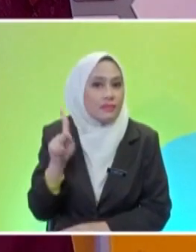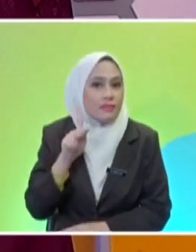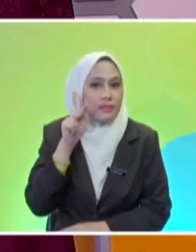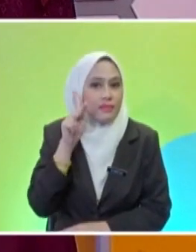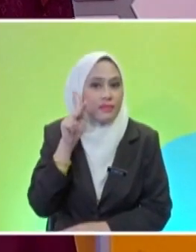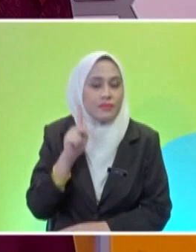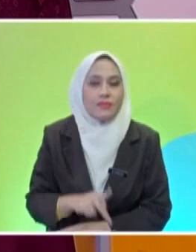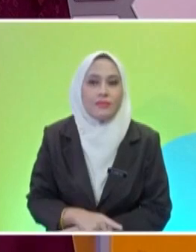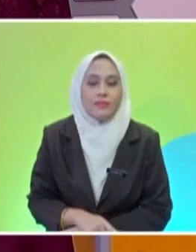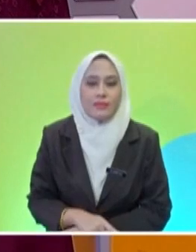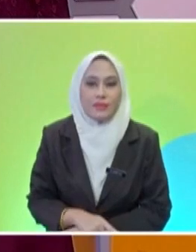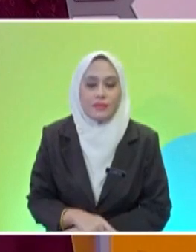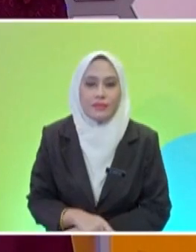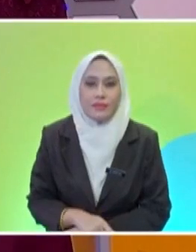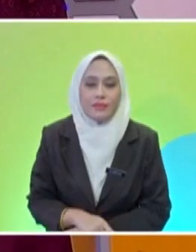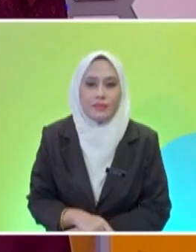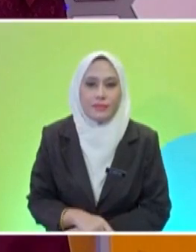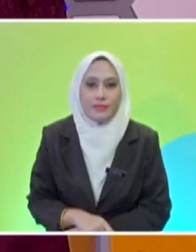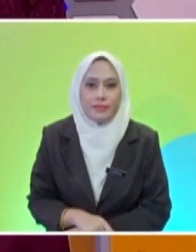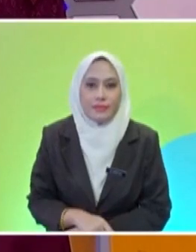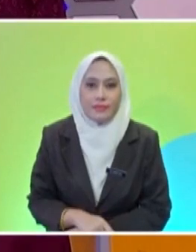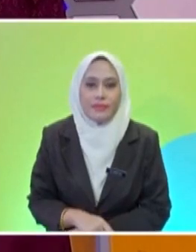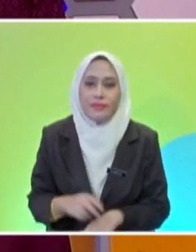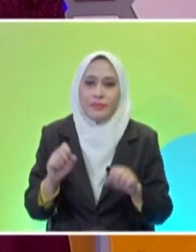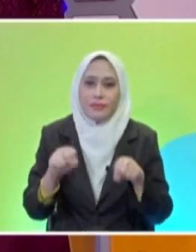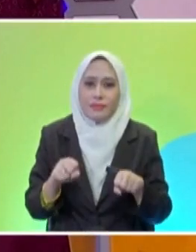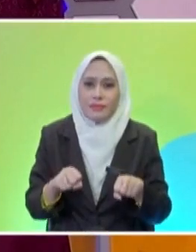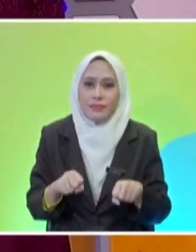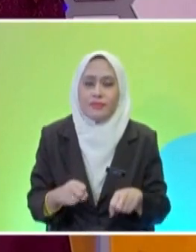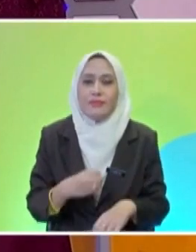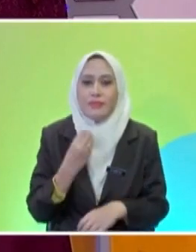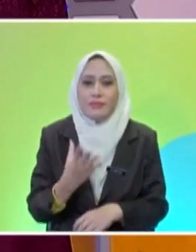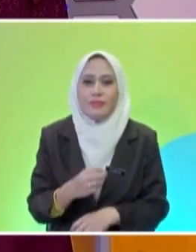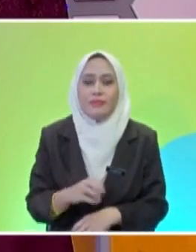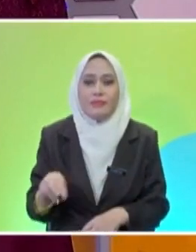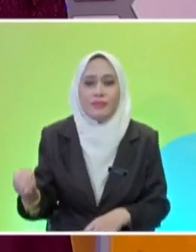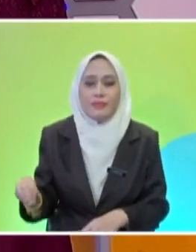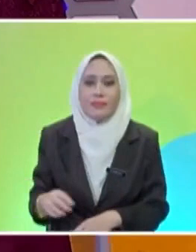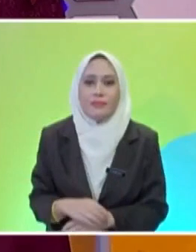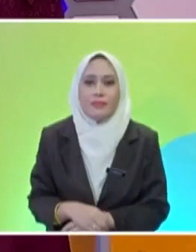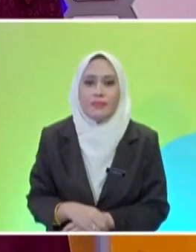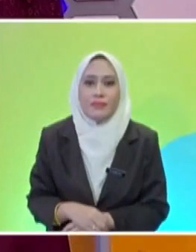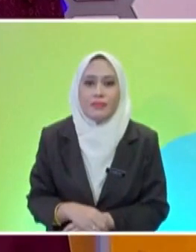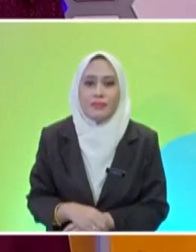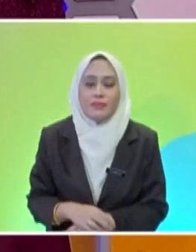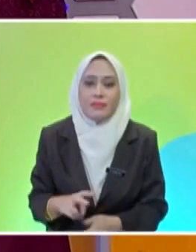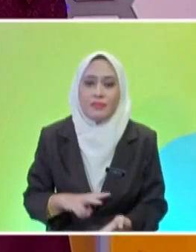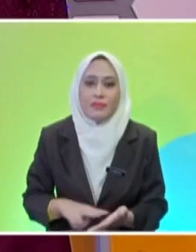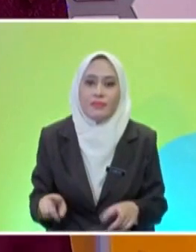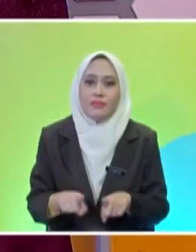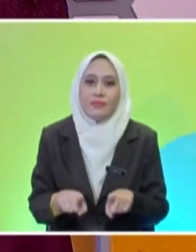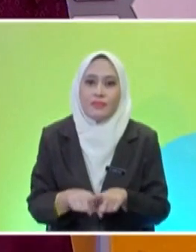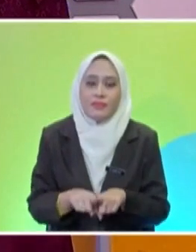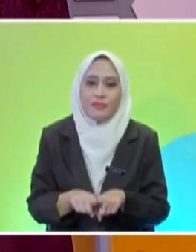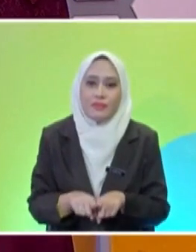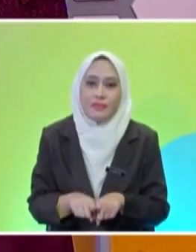Kamis. Kamis. Murid-murid boleh sebut tak tu? Boleh kan? Okey, boleh baca sama-sama pun. Okey, yang